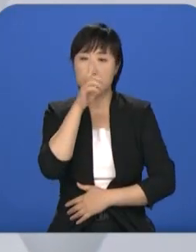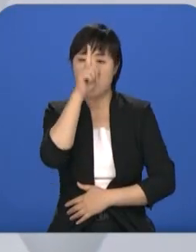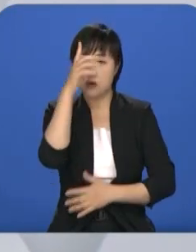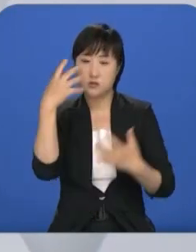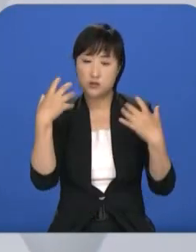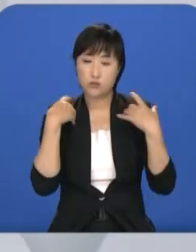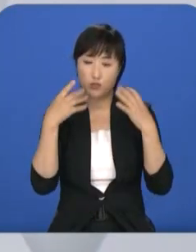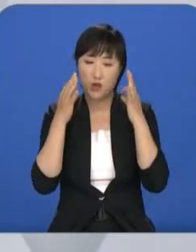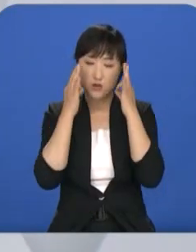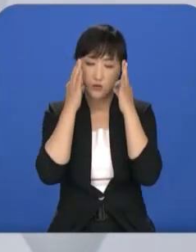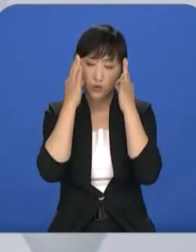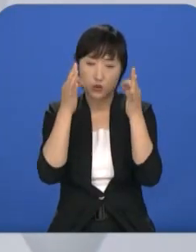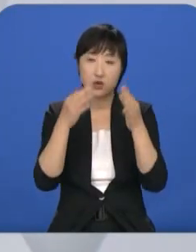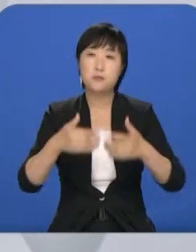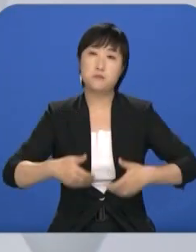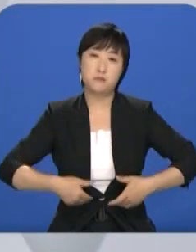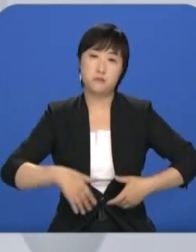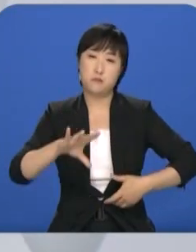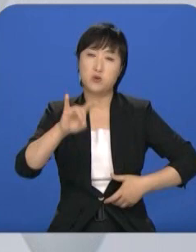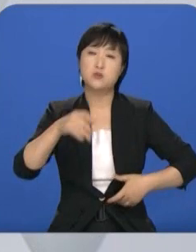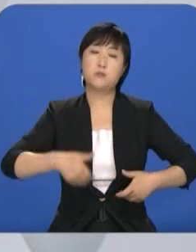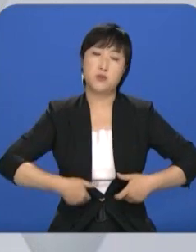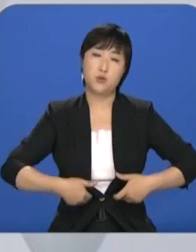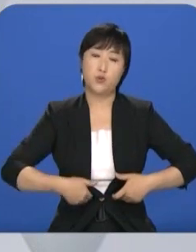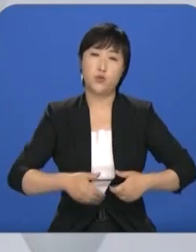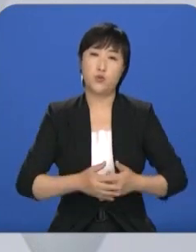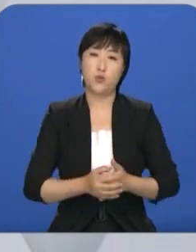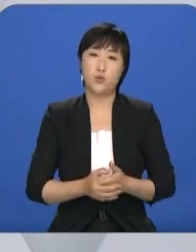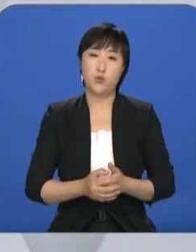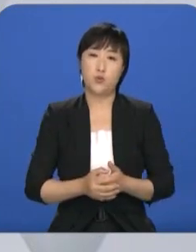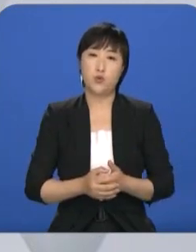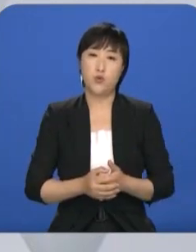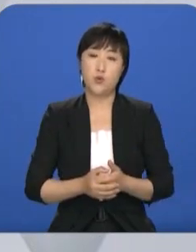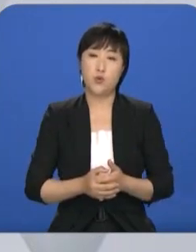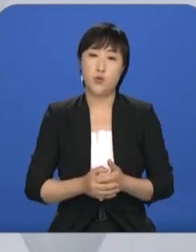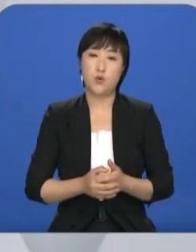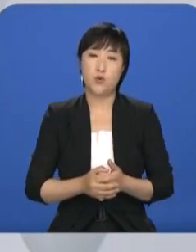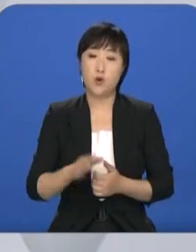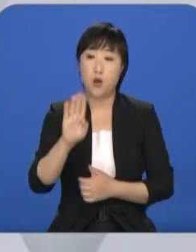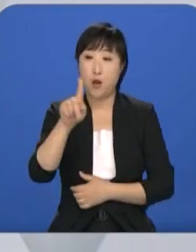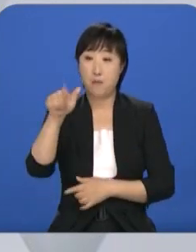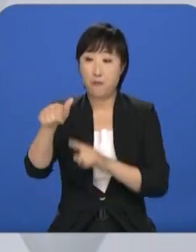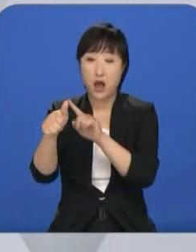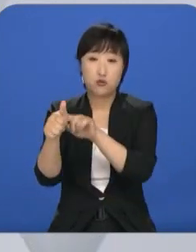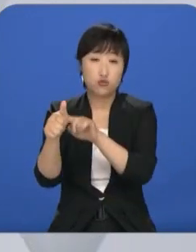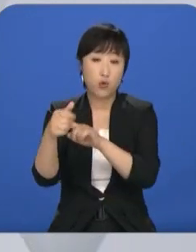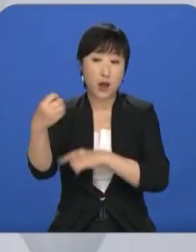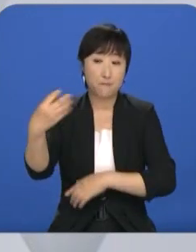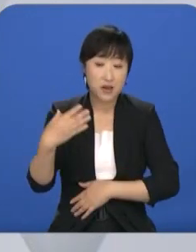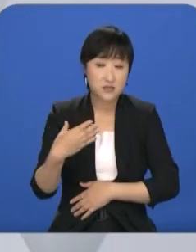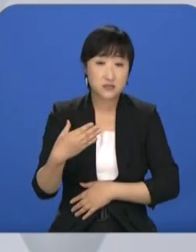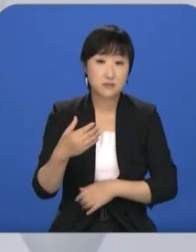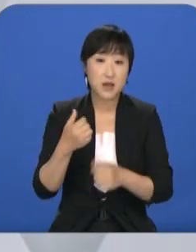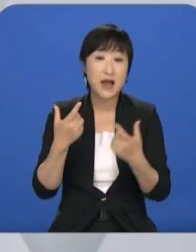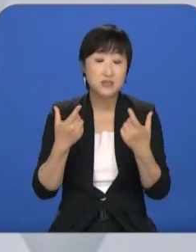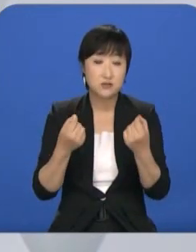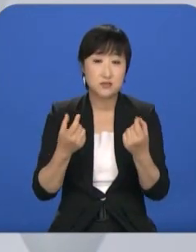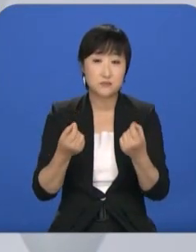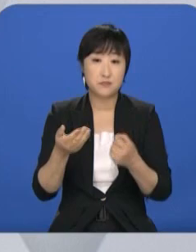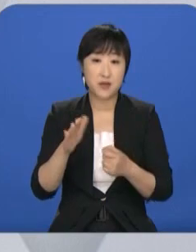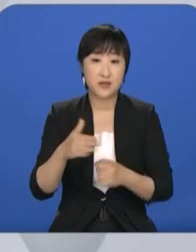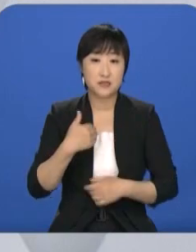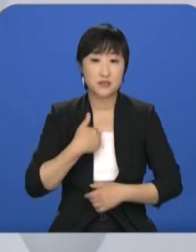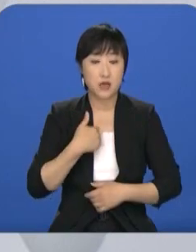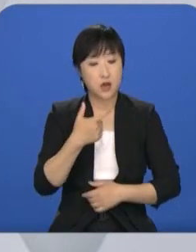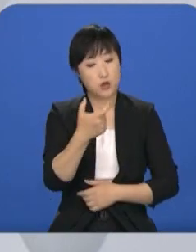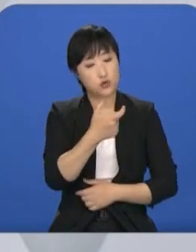중앙정부의 적극적인 노력이 우선되어야 된다고 생각을 합니다. 금방 박 후보께서 말씀하신 대로 지금